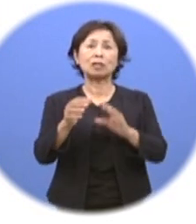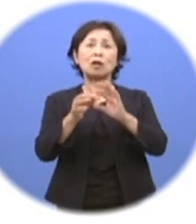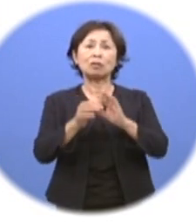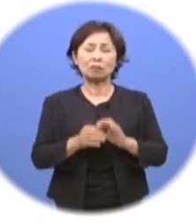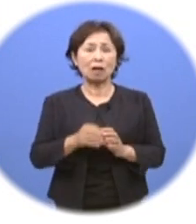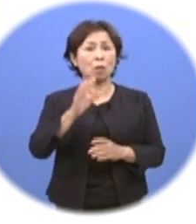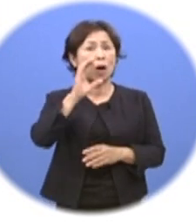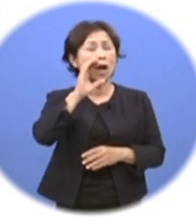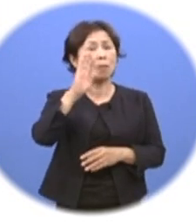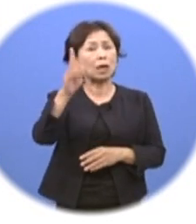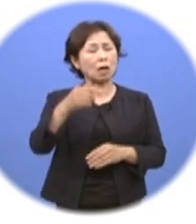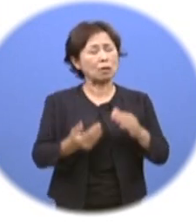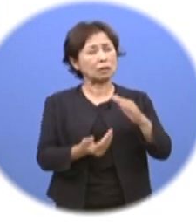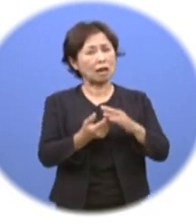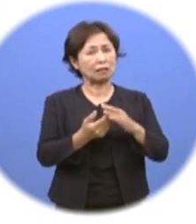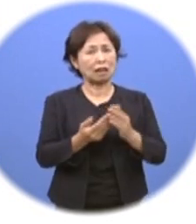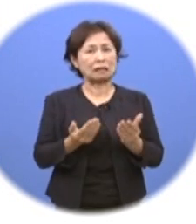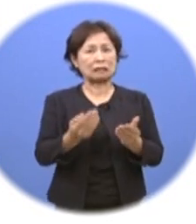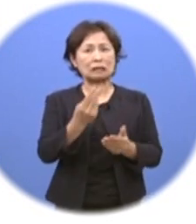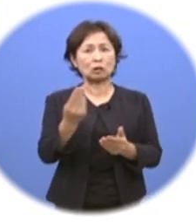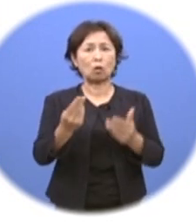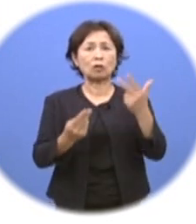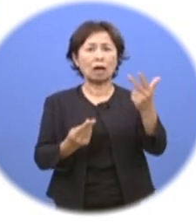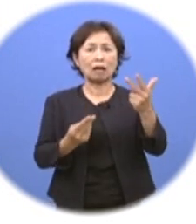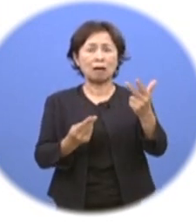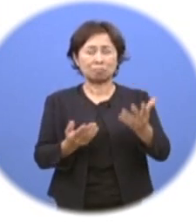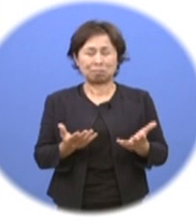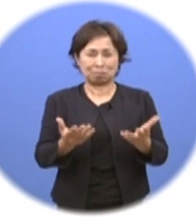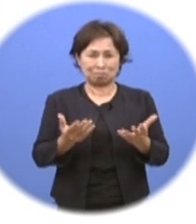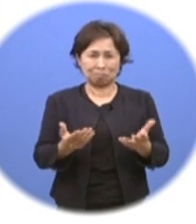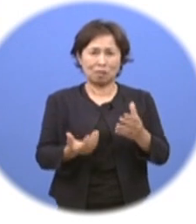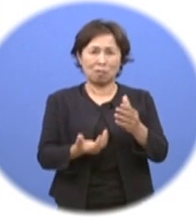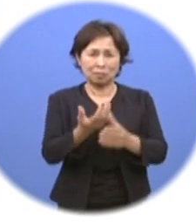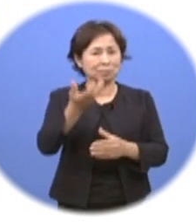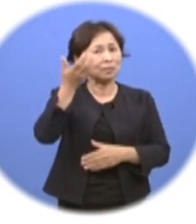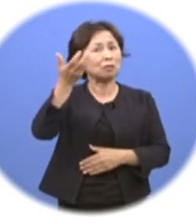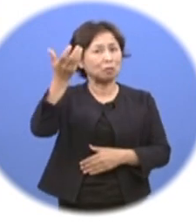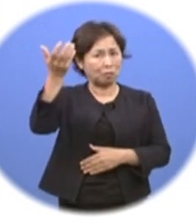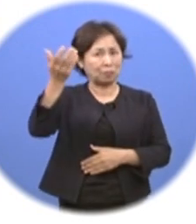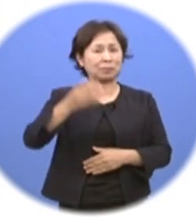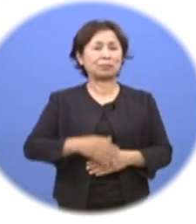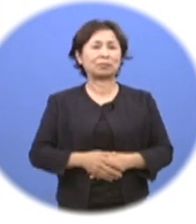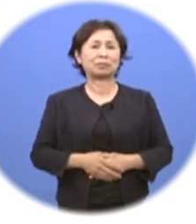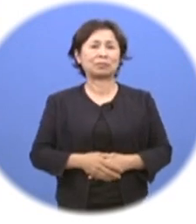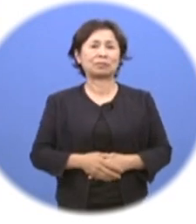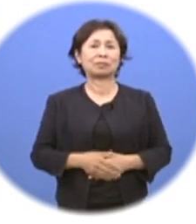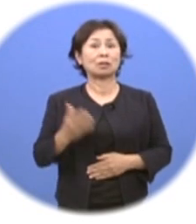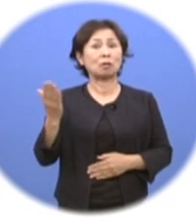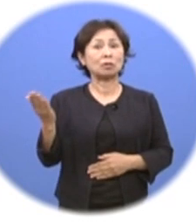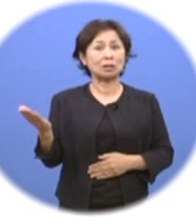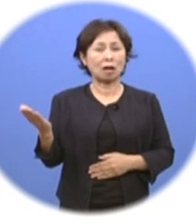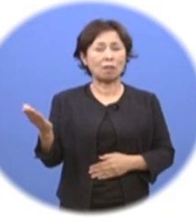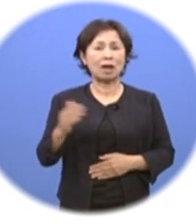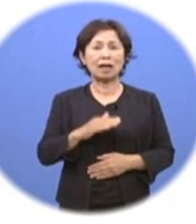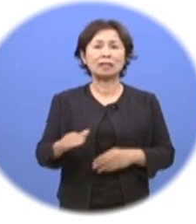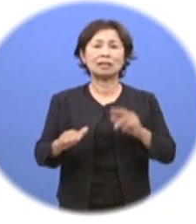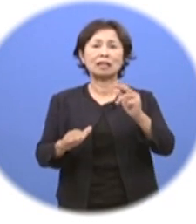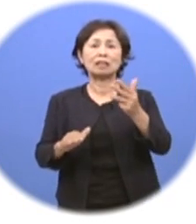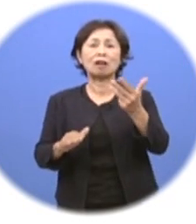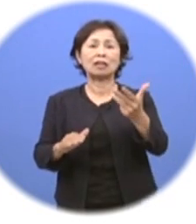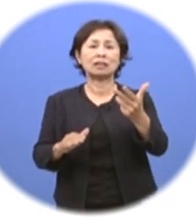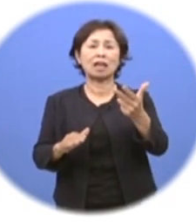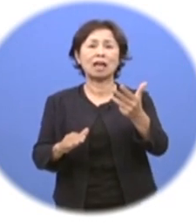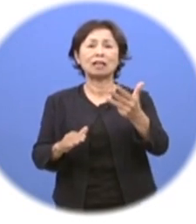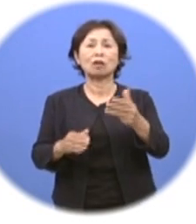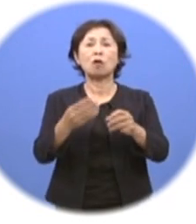歌山県では最大で震度7の極めて強い揺れが発生すると予想されます。こちらは平成28年4月